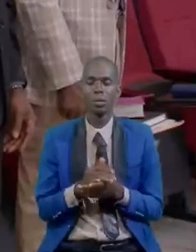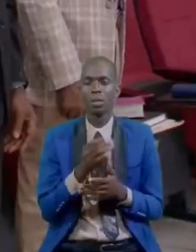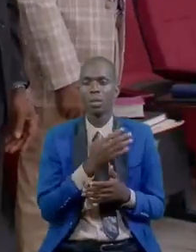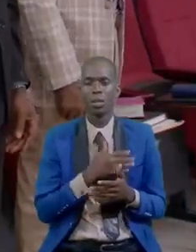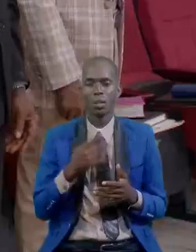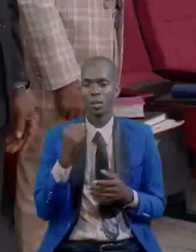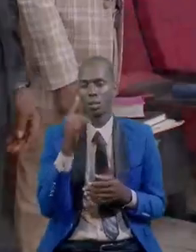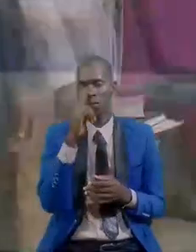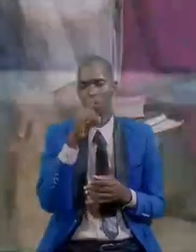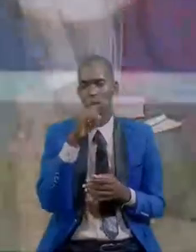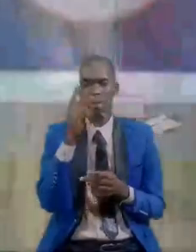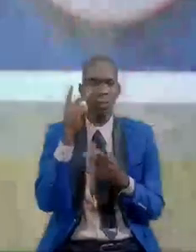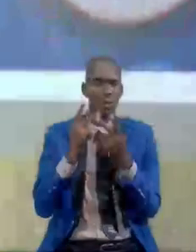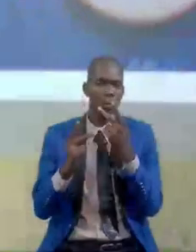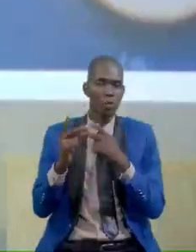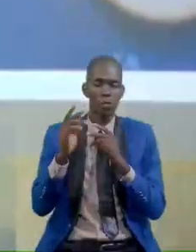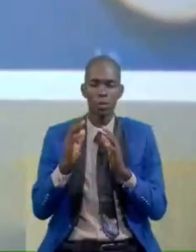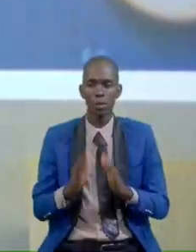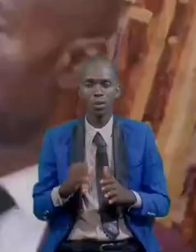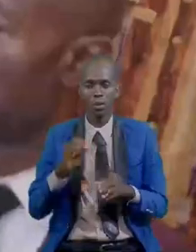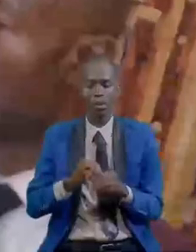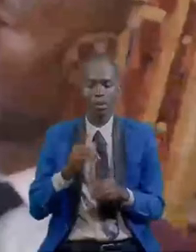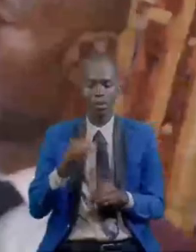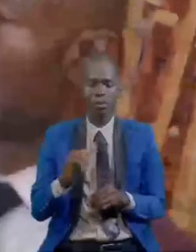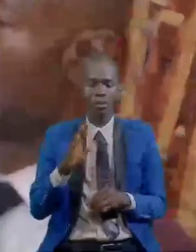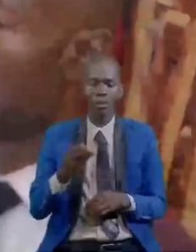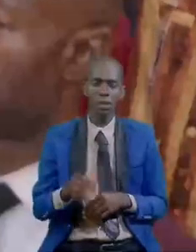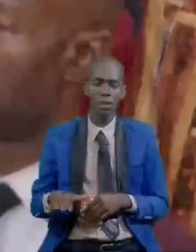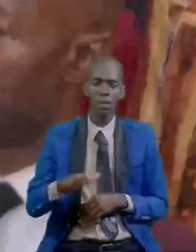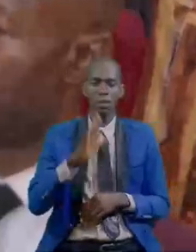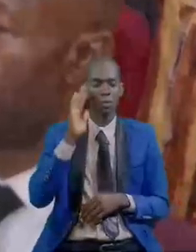Et les faux prophètes du pays ne pourront pas t'arrêter.